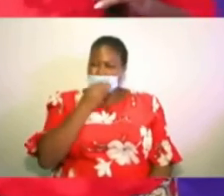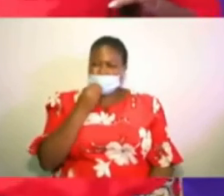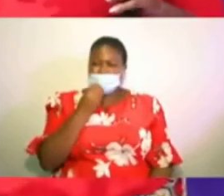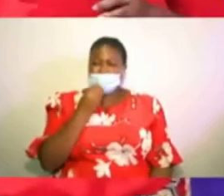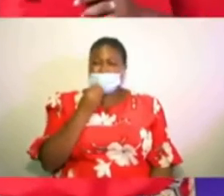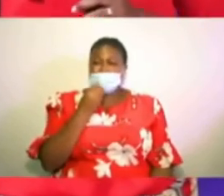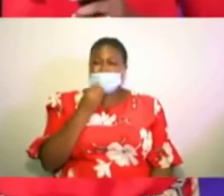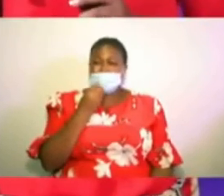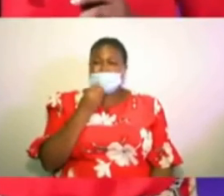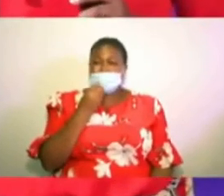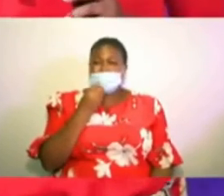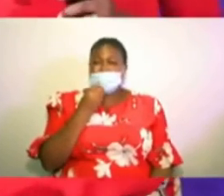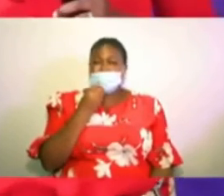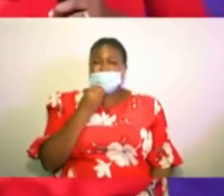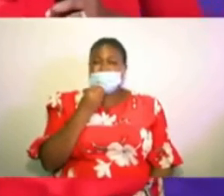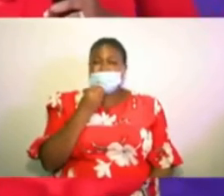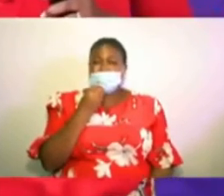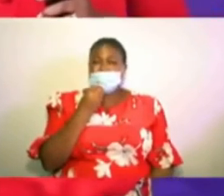bien, tout est joli.